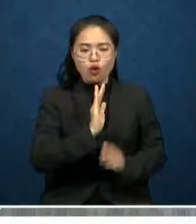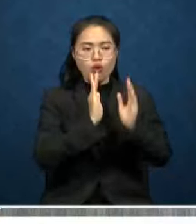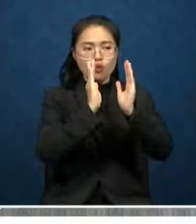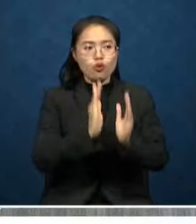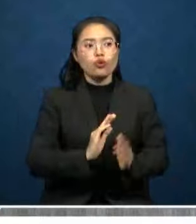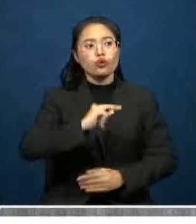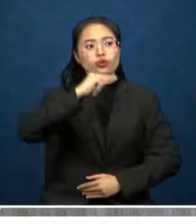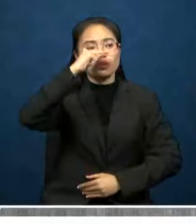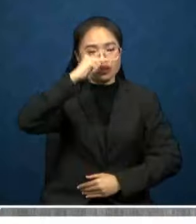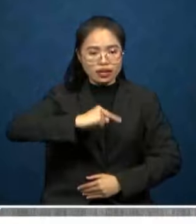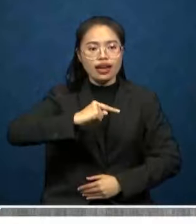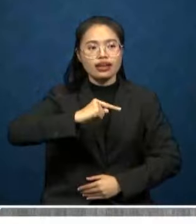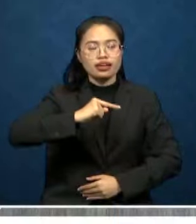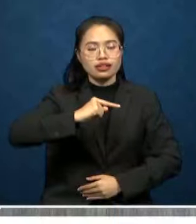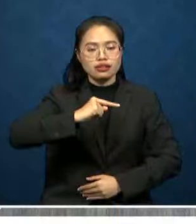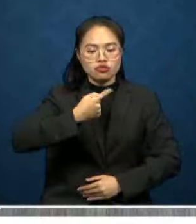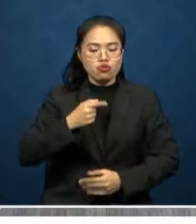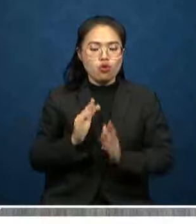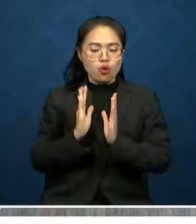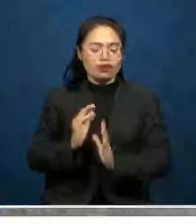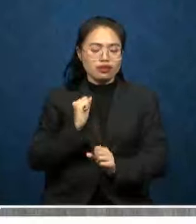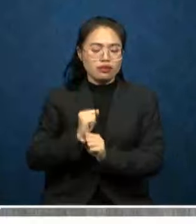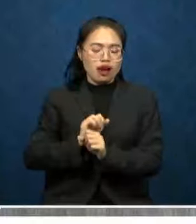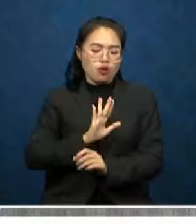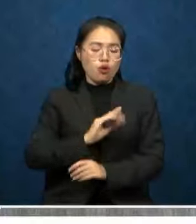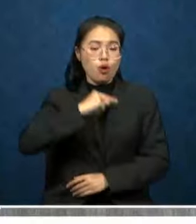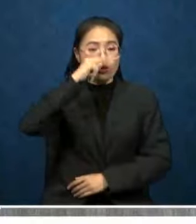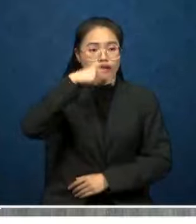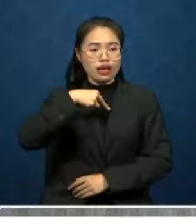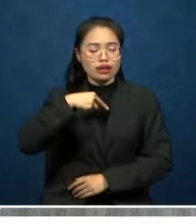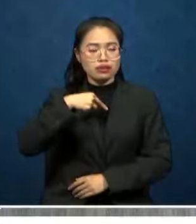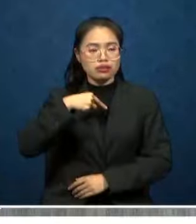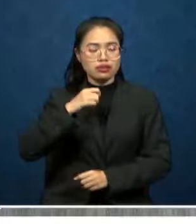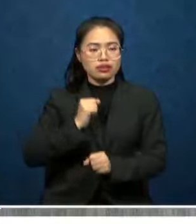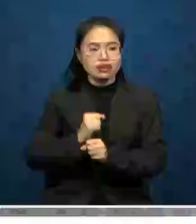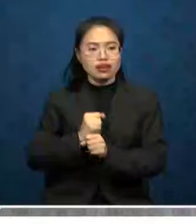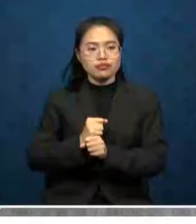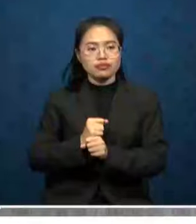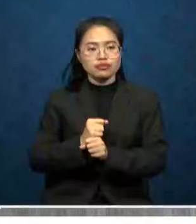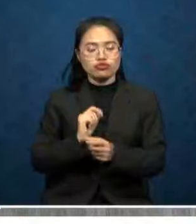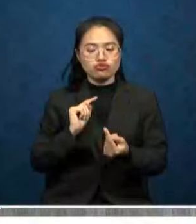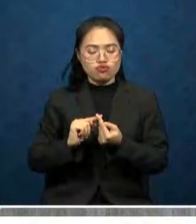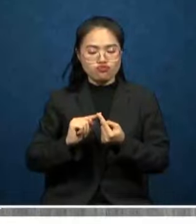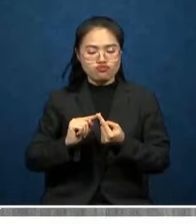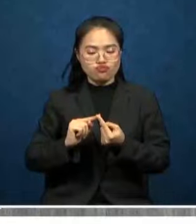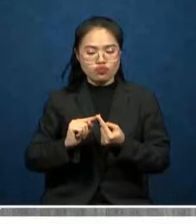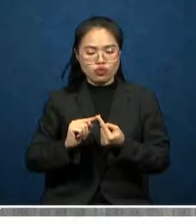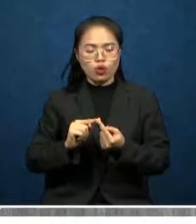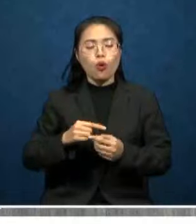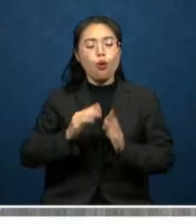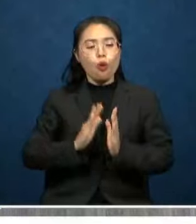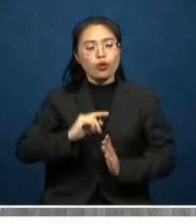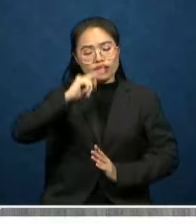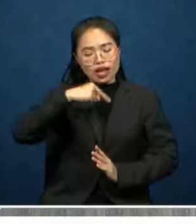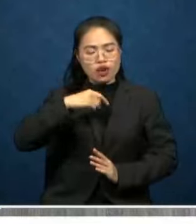แห่งความเป็นส่วนตัวของท่านเนี่ยนะครับอนุญาตได้ 2ที่เท่านั้นเองในความรู้สึกของคนไทยก็คือ